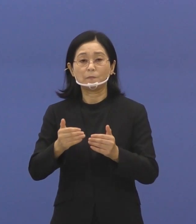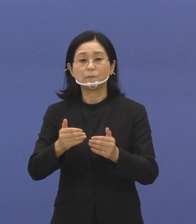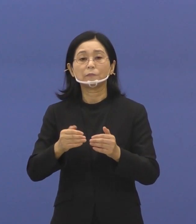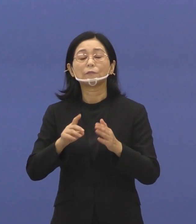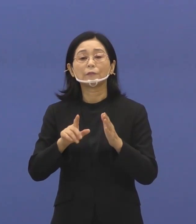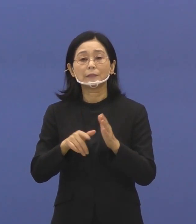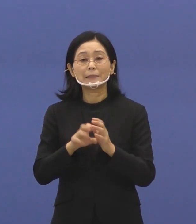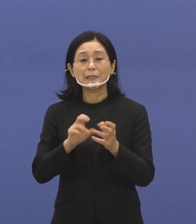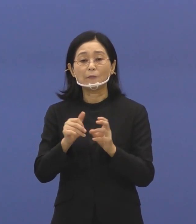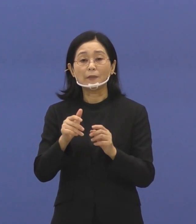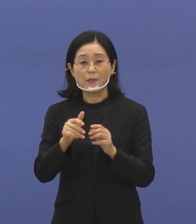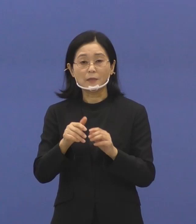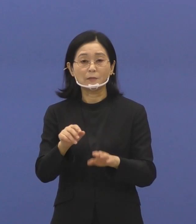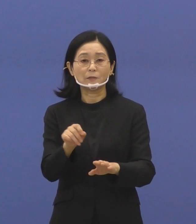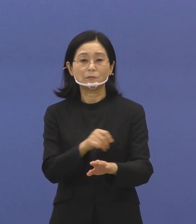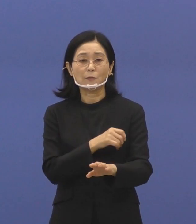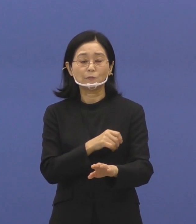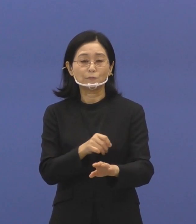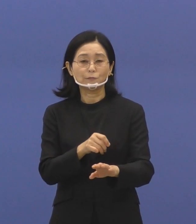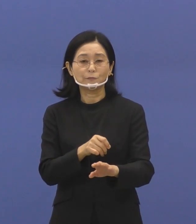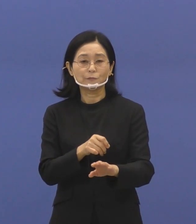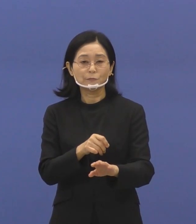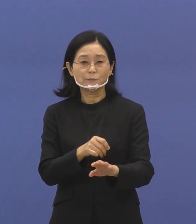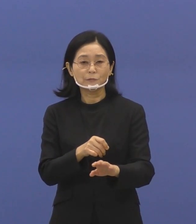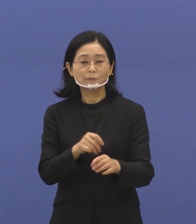岩手特有のこの